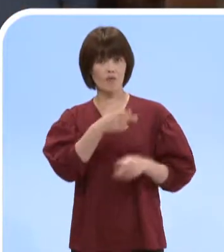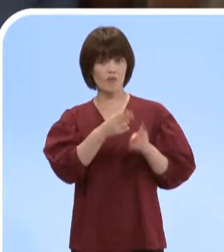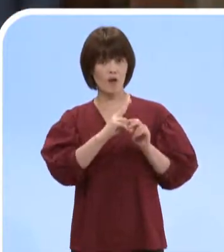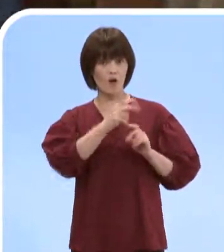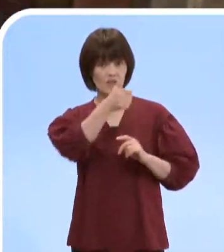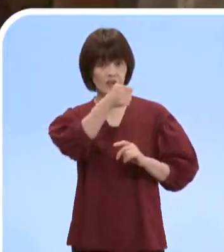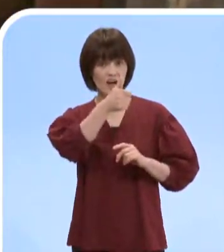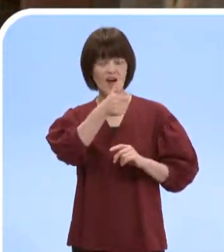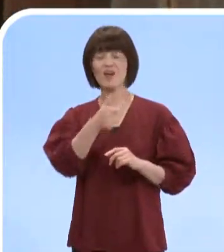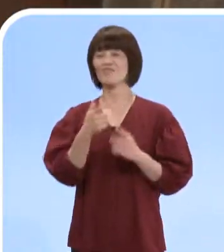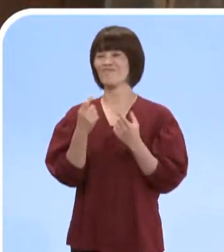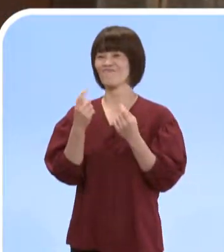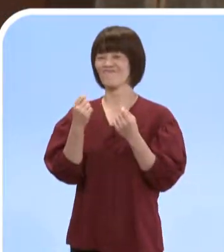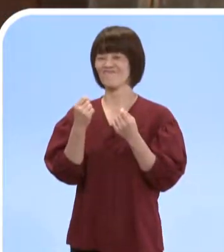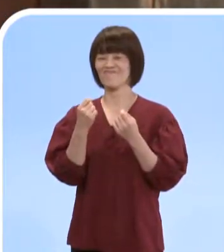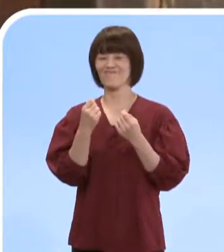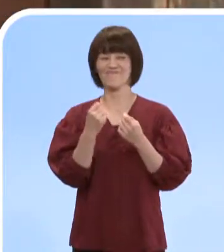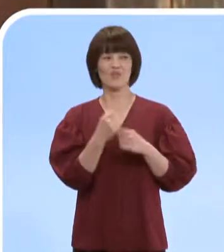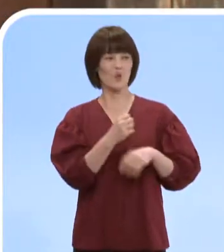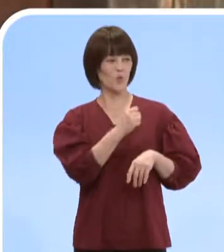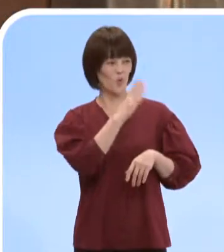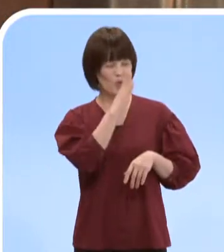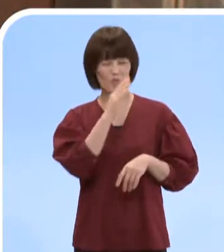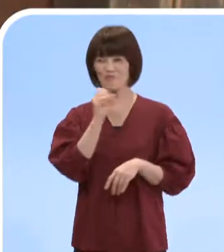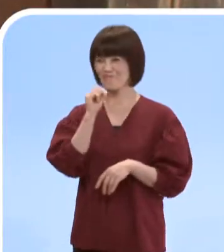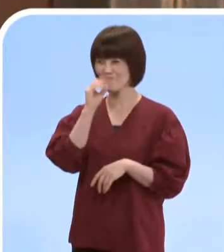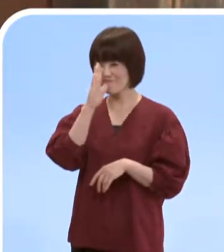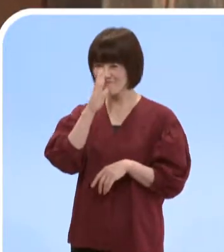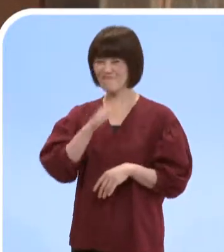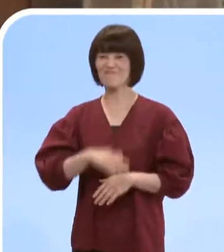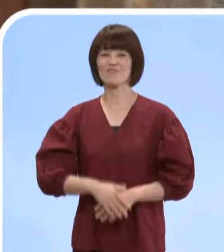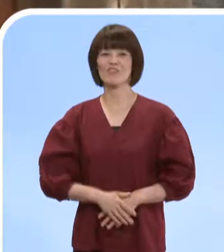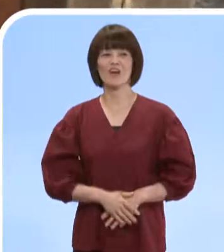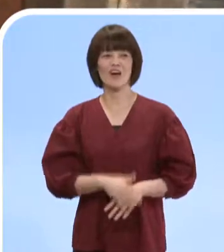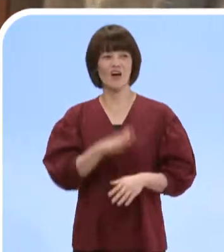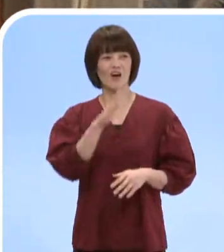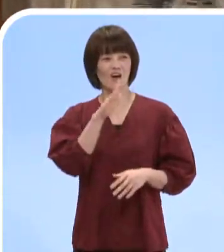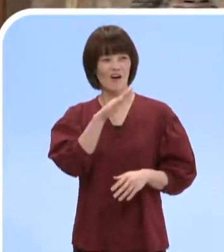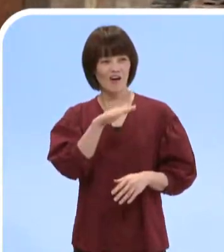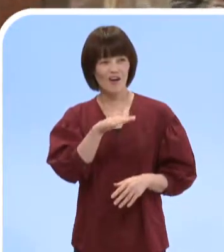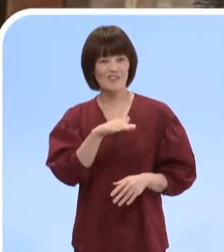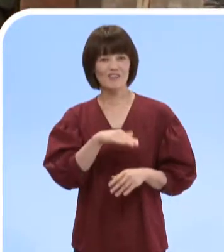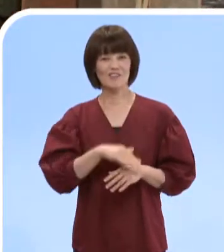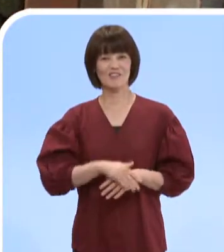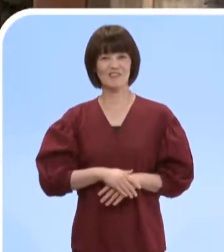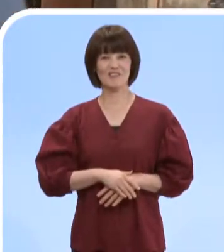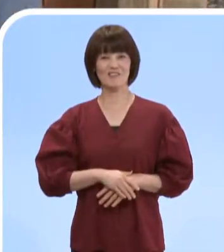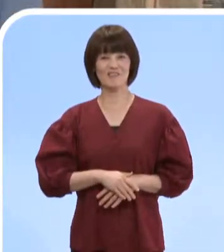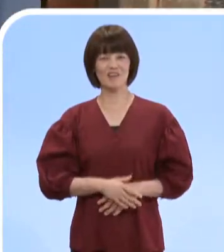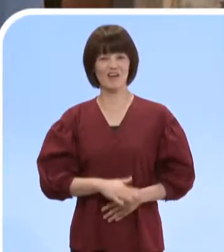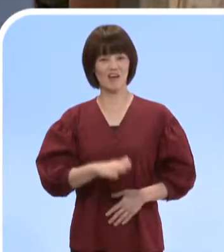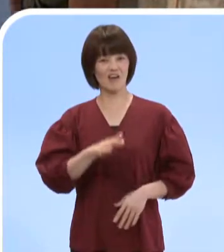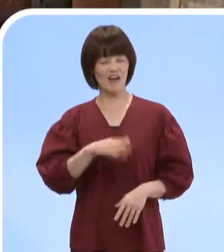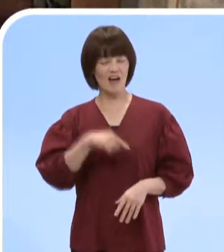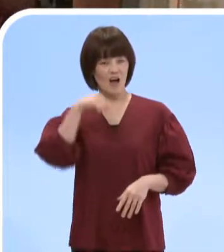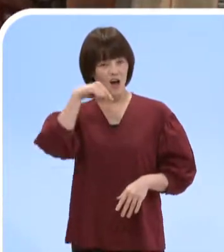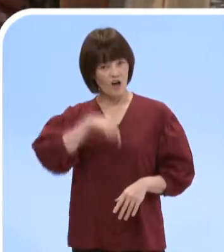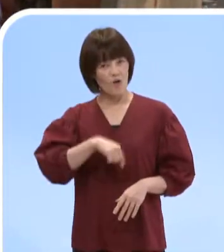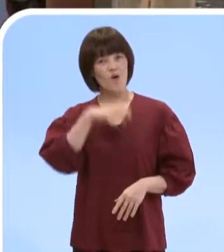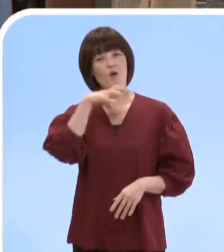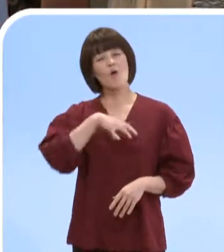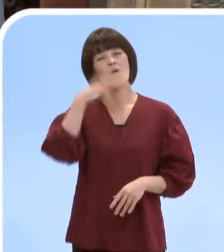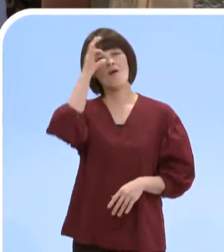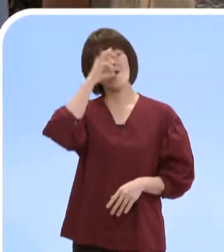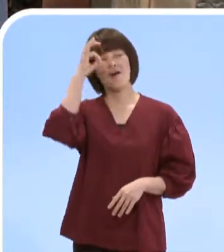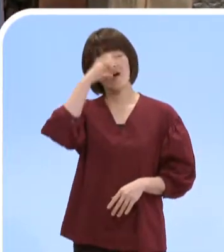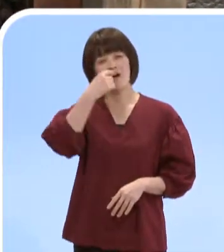高橋さん、 はい、そうです、 よろしくお願いします。 こちらこそよろしくお願いします。 いや、ちょいやー、探し